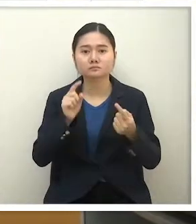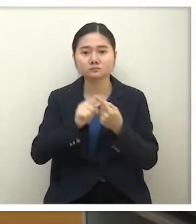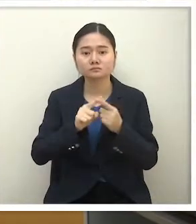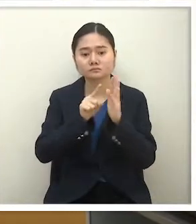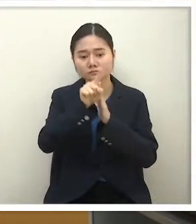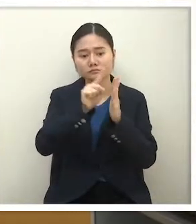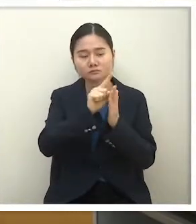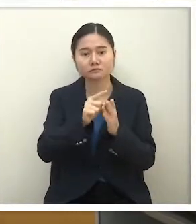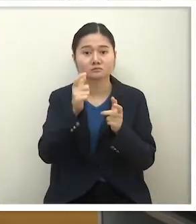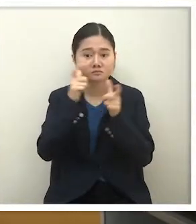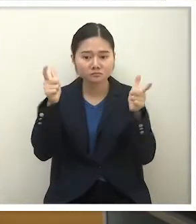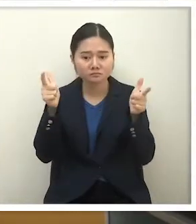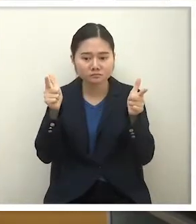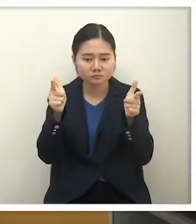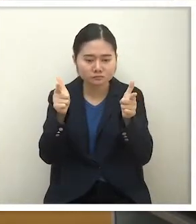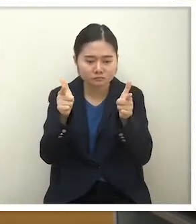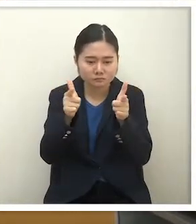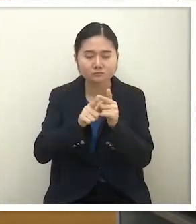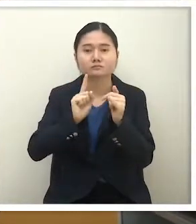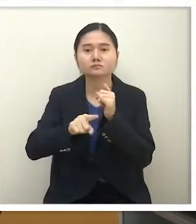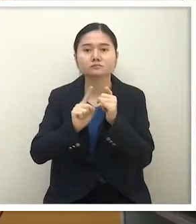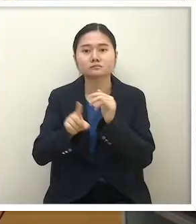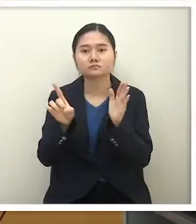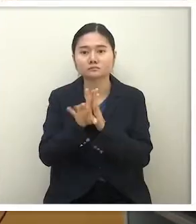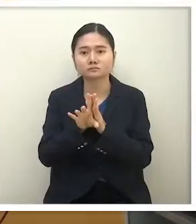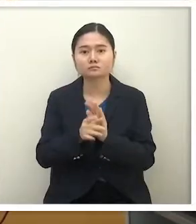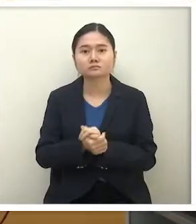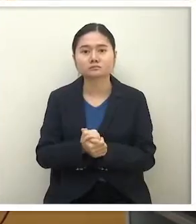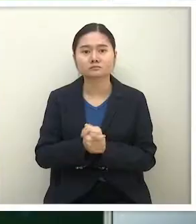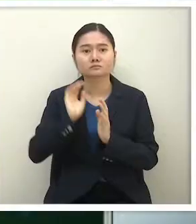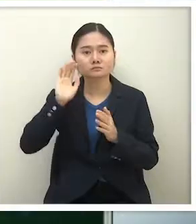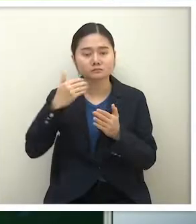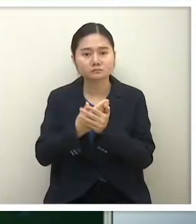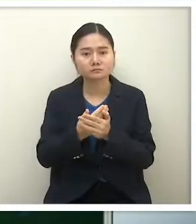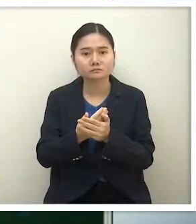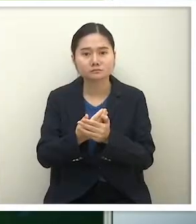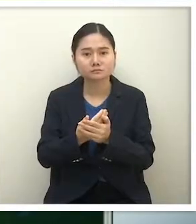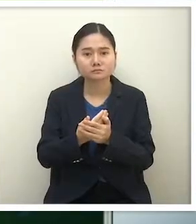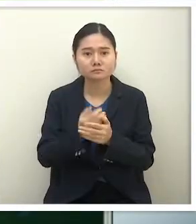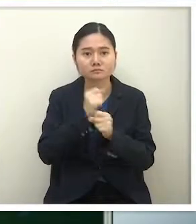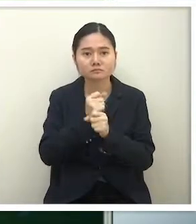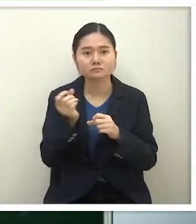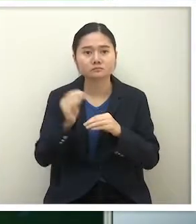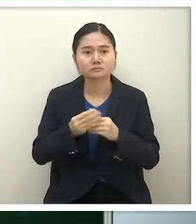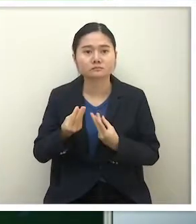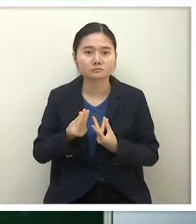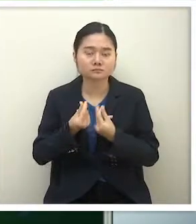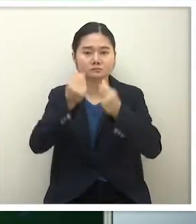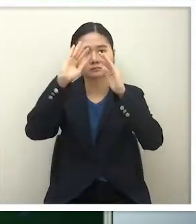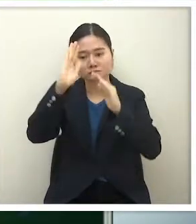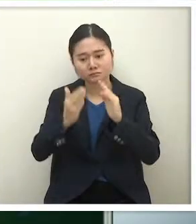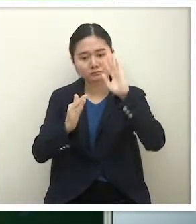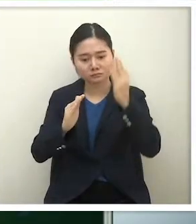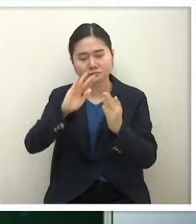ญ่ค่อยๆเล็กลงขึ้นจนถึงปลายนะครับจากนั้นเราค่อยมาใส่รายละเอียดพวกใบไม้อะไรอย่